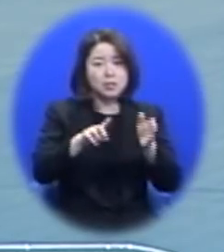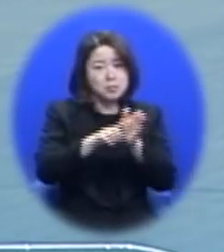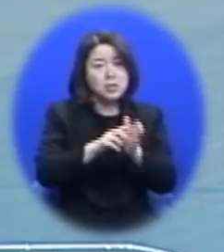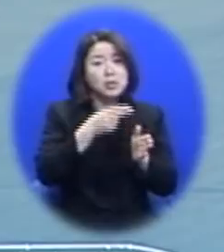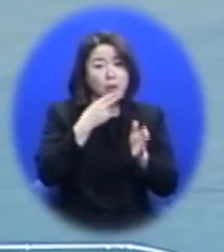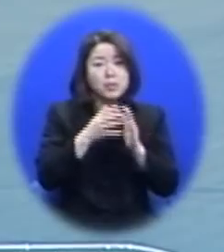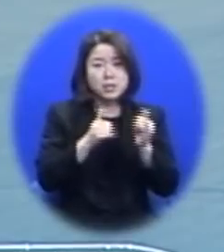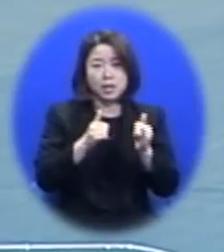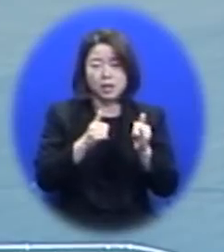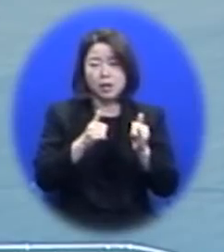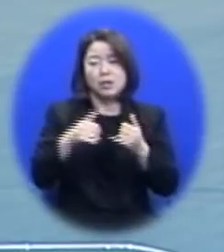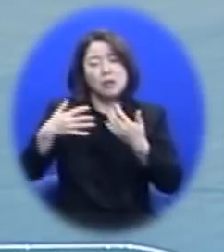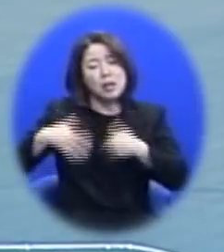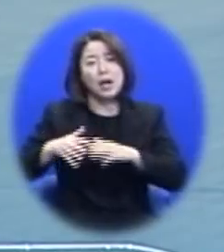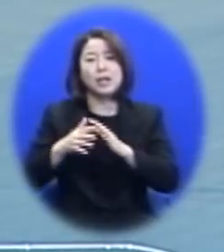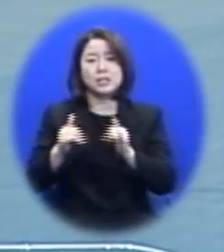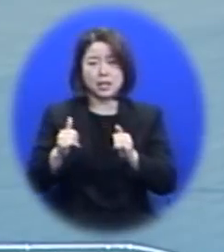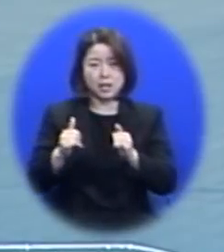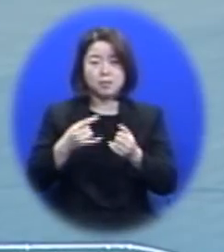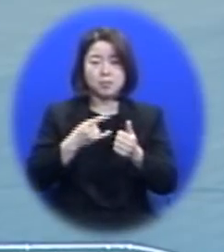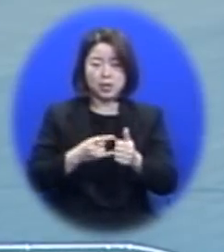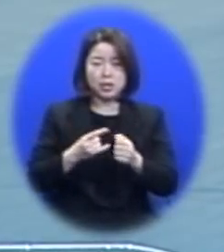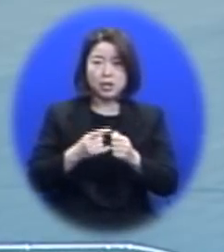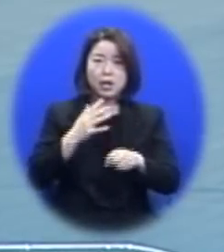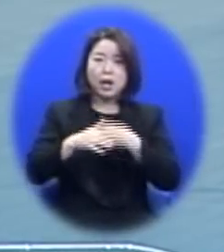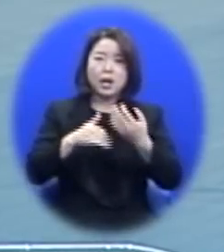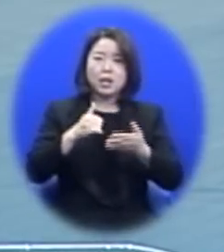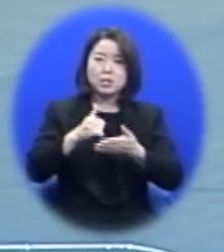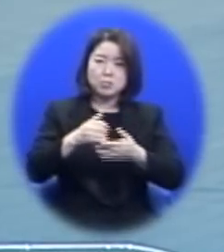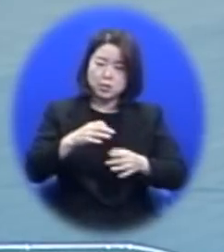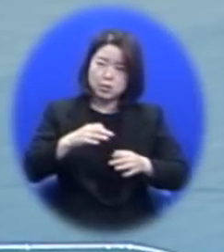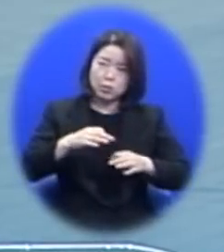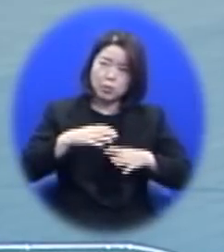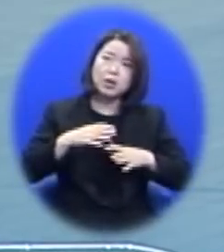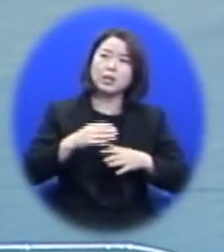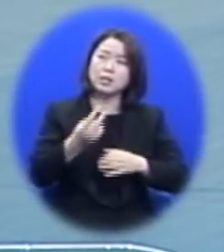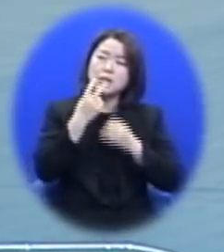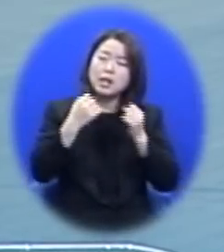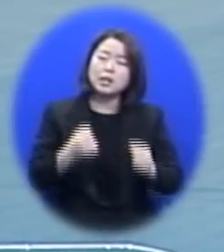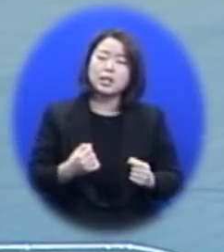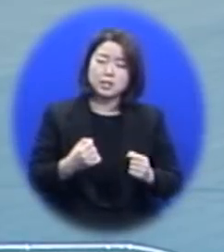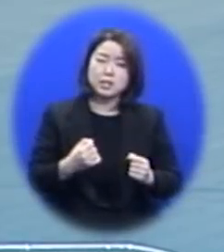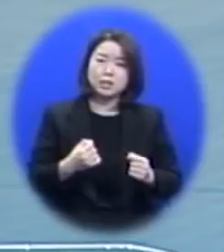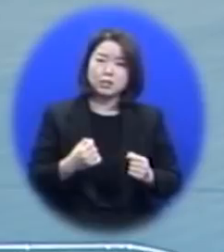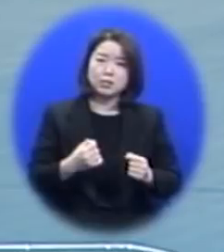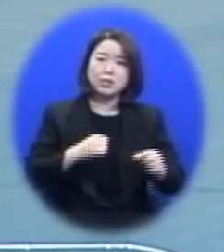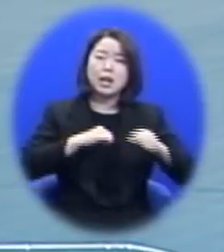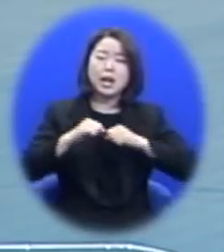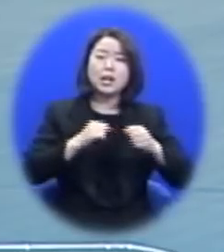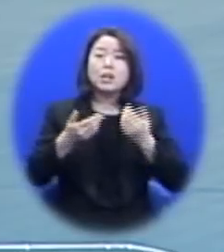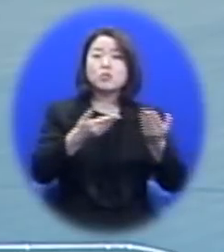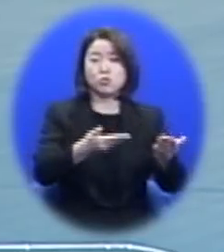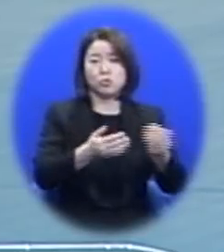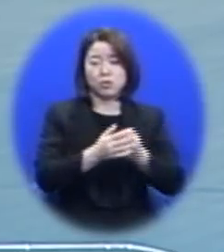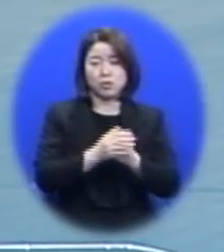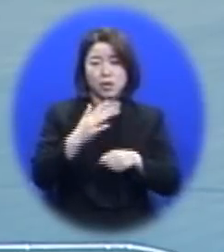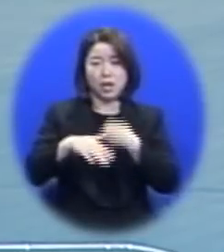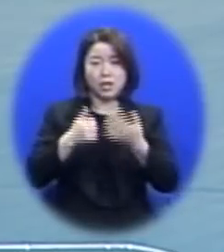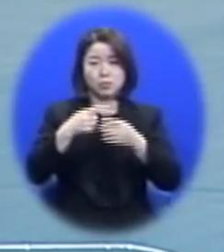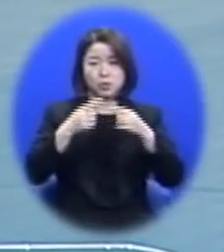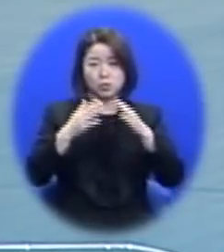하나님은 정말 살아계시구나 하는 놀라운 확신을 심어줄 수 있는 역사도 있습니다. 하나님께서 교회를 세우기